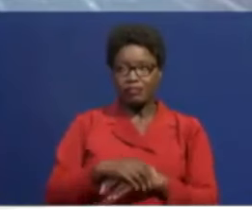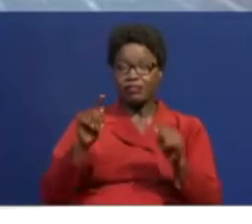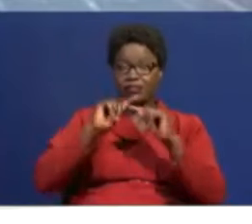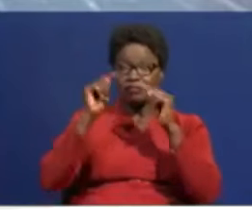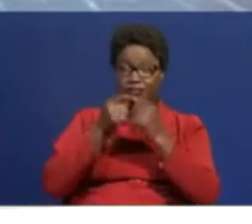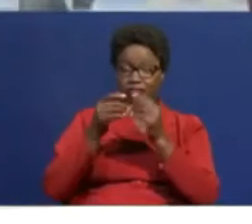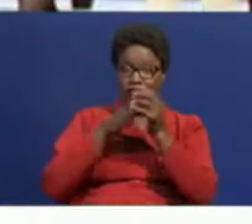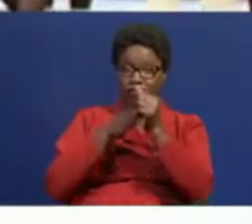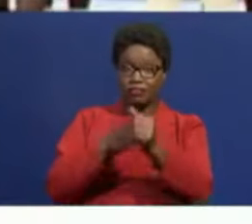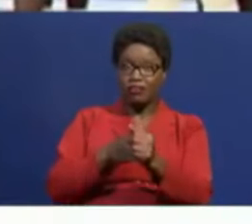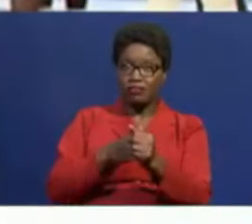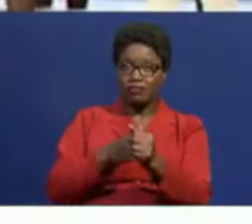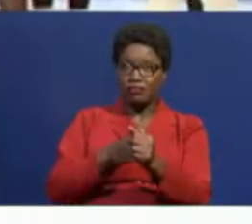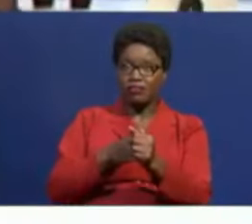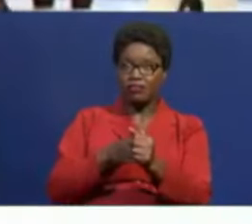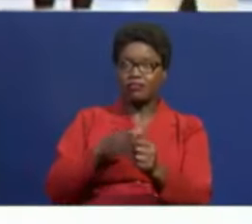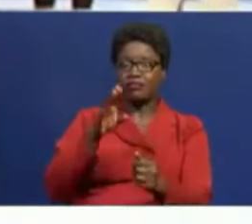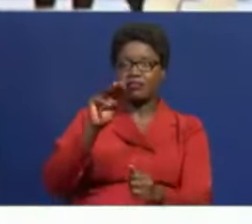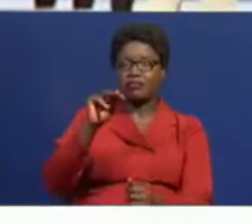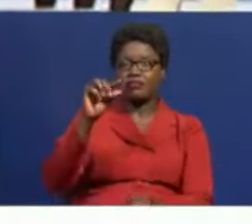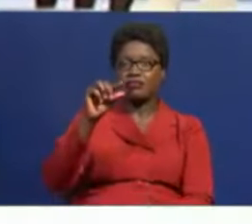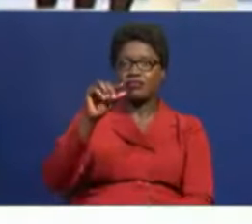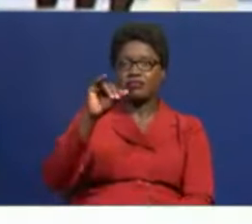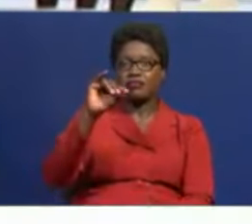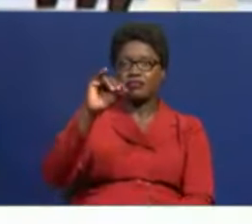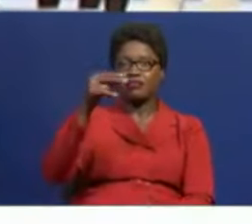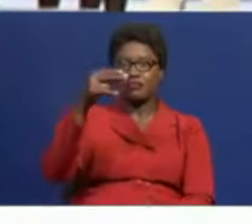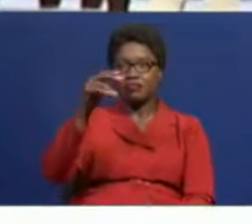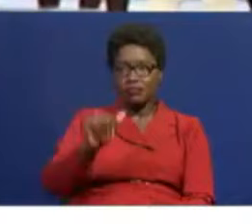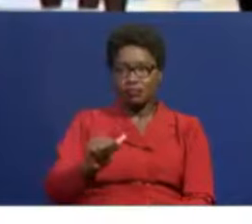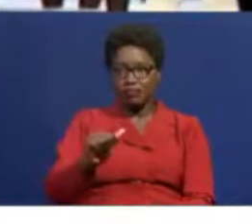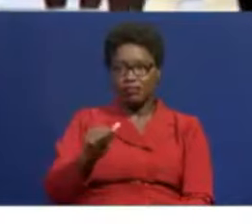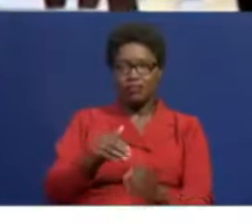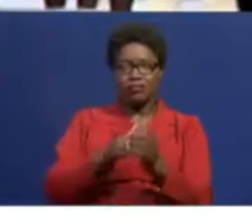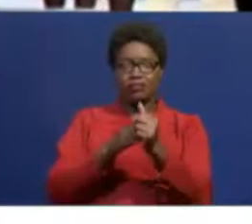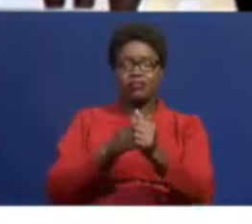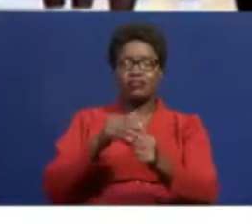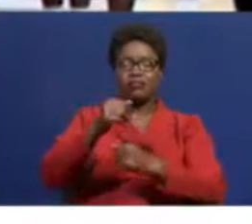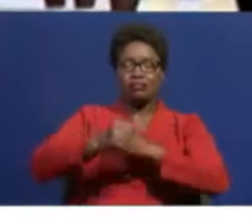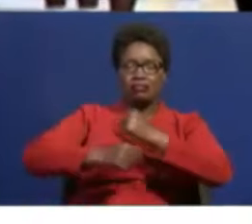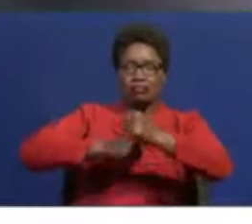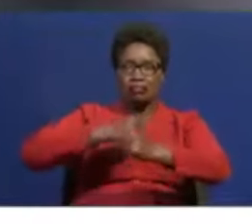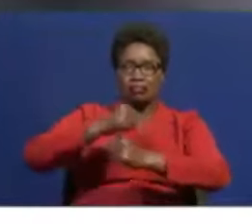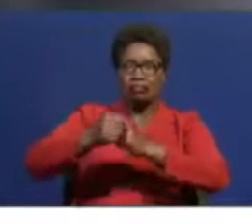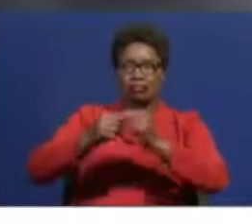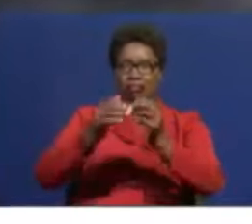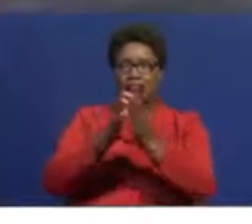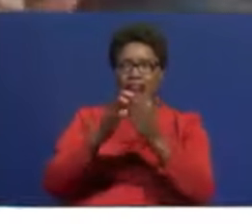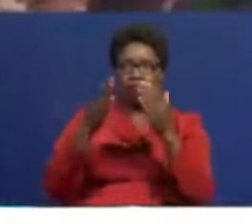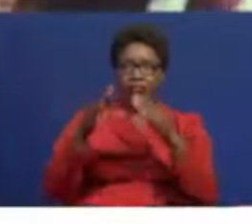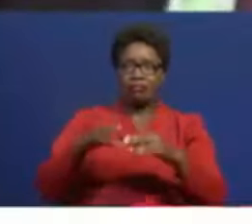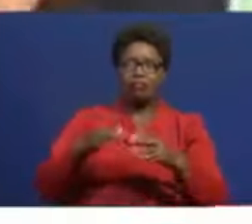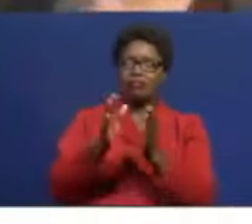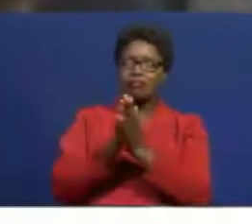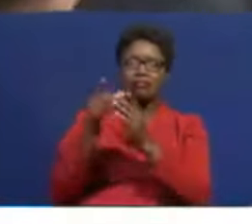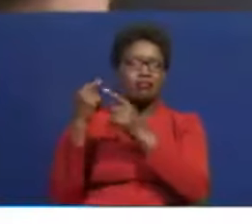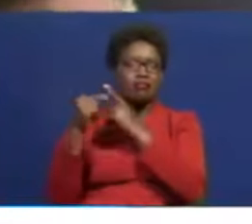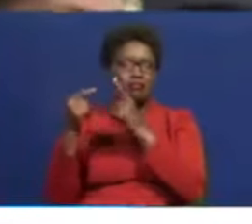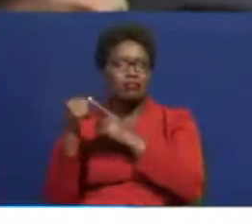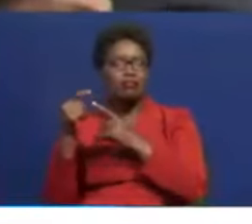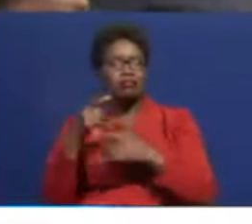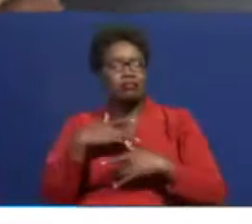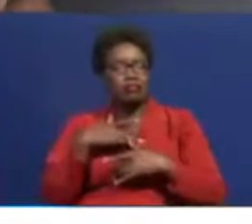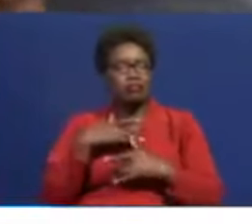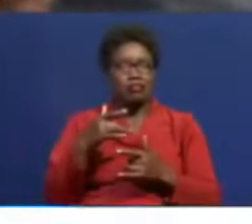hiyo iliongozwa na Moise Mugisha na Dan Igandibire waliotawala kitengo cha uendeshaji baiskeli wenye uzoefu kwenye mashindano hayo ya kusisimua.